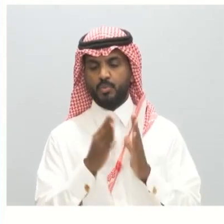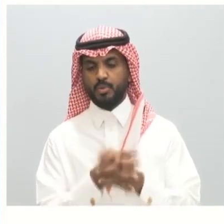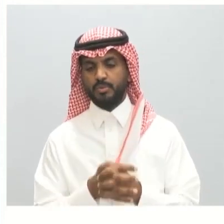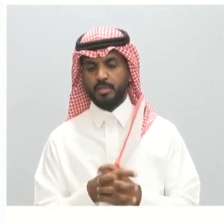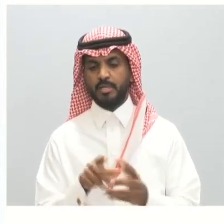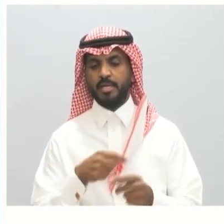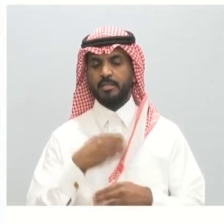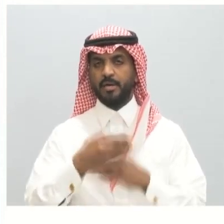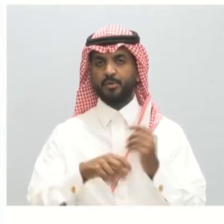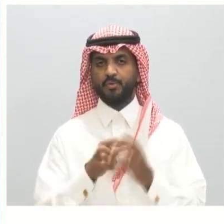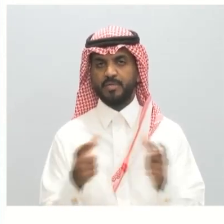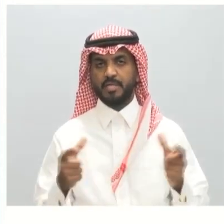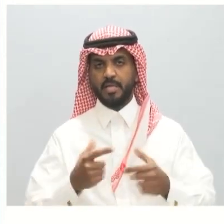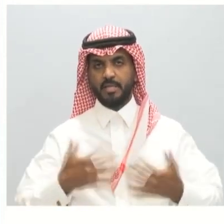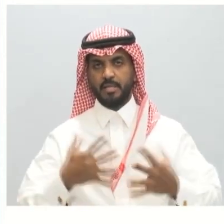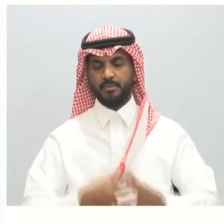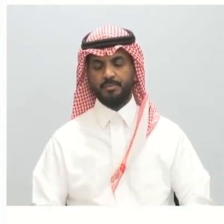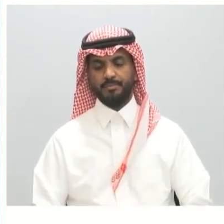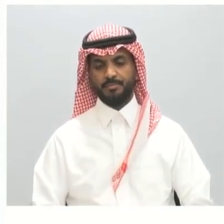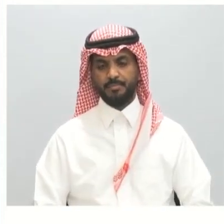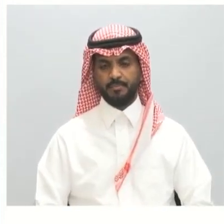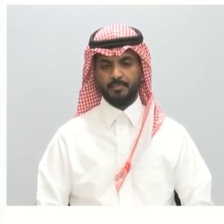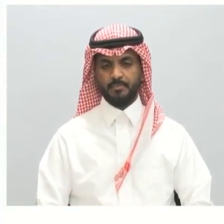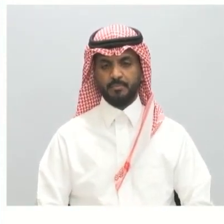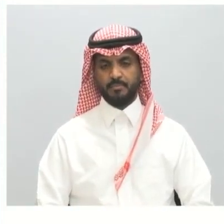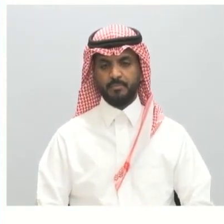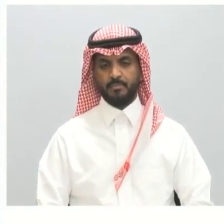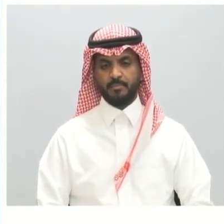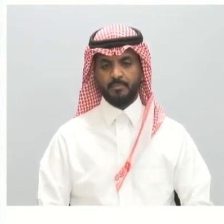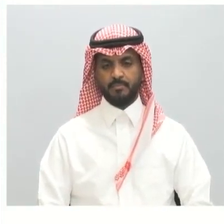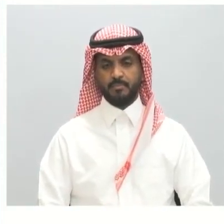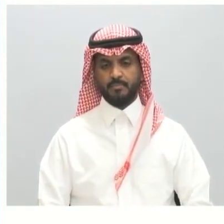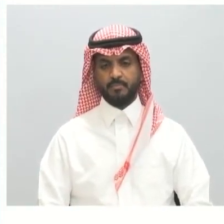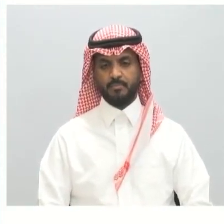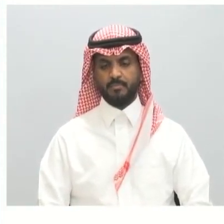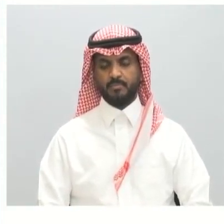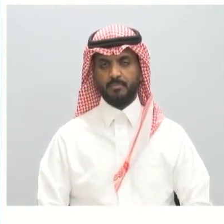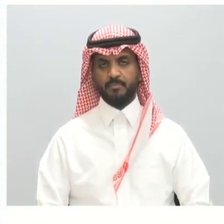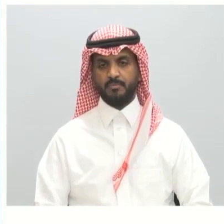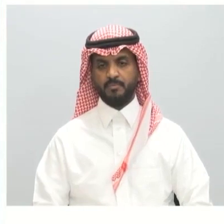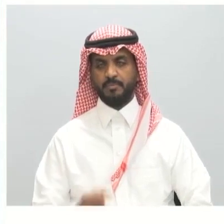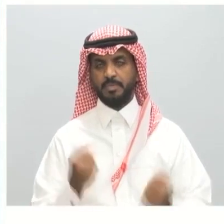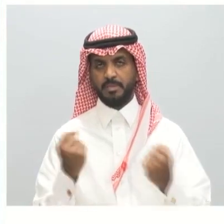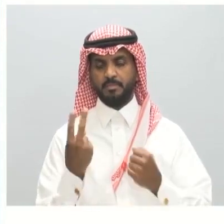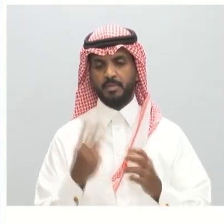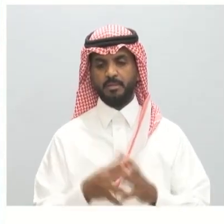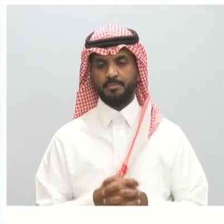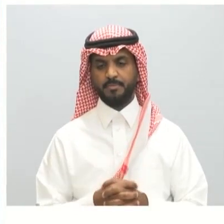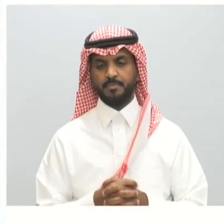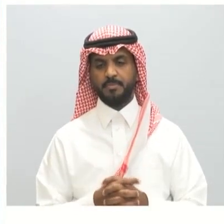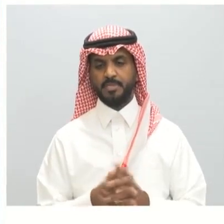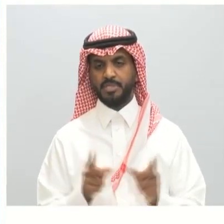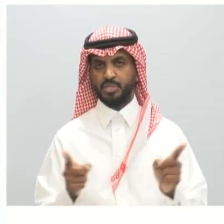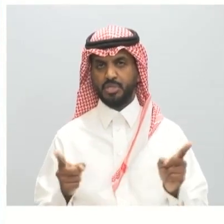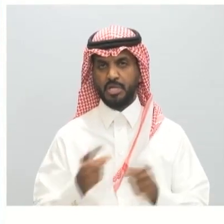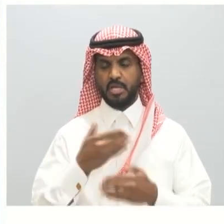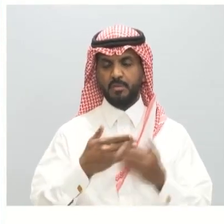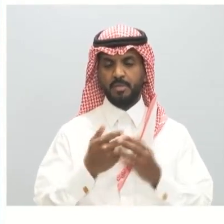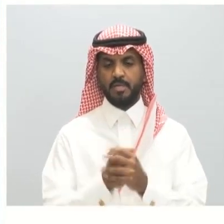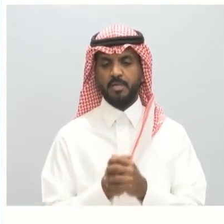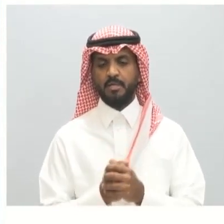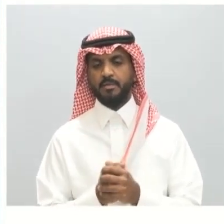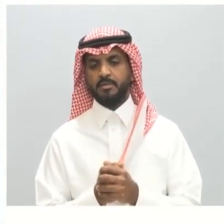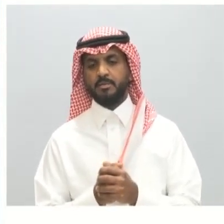اثناء تحركه في ساحه اللعب في التدريب الثاني صل البينات البرمجيه